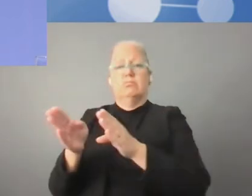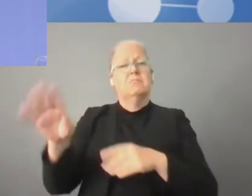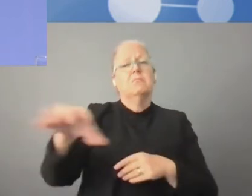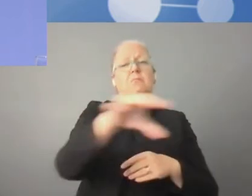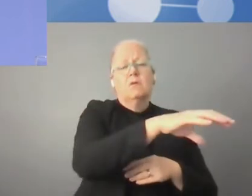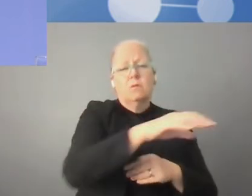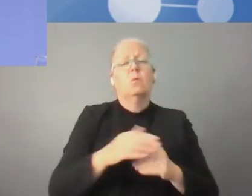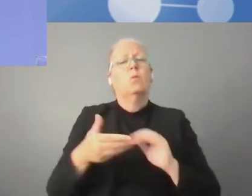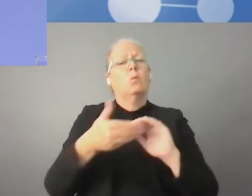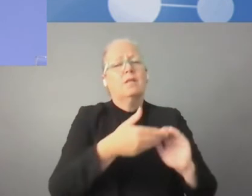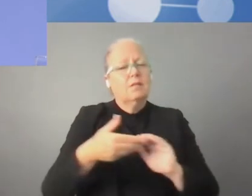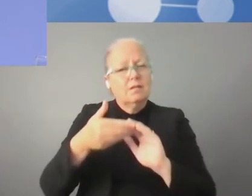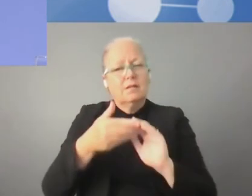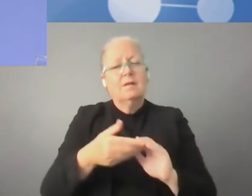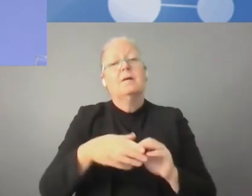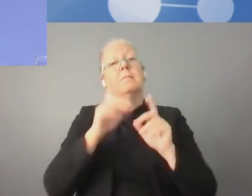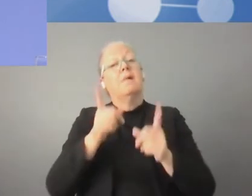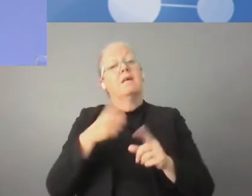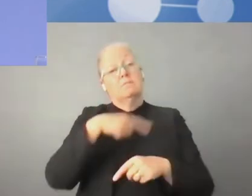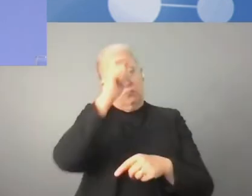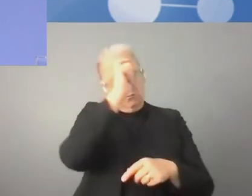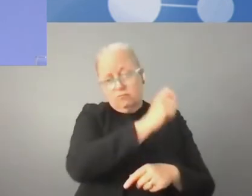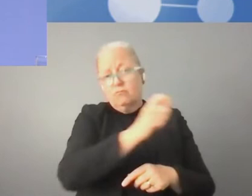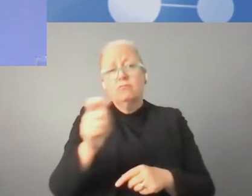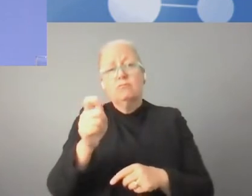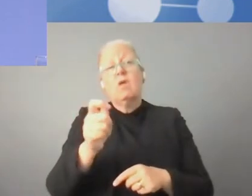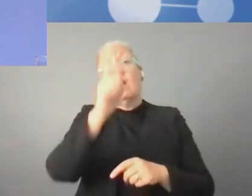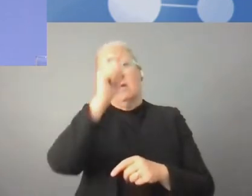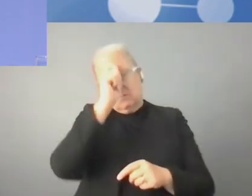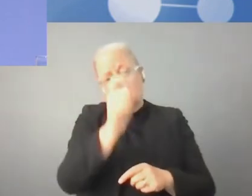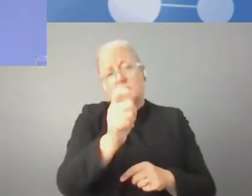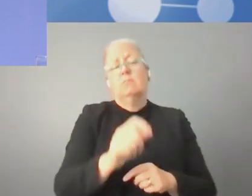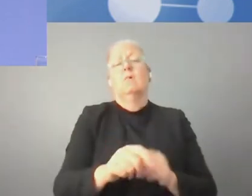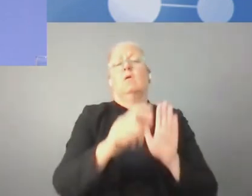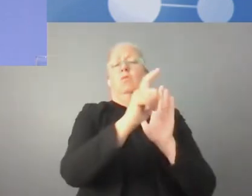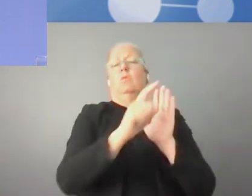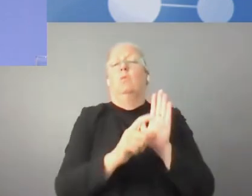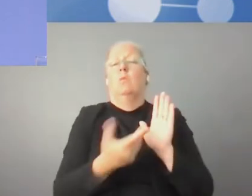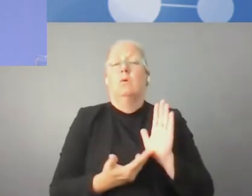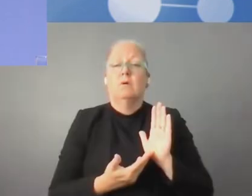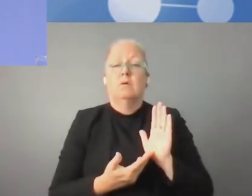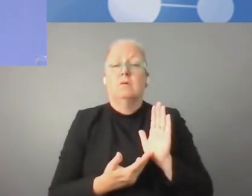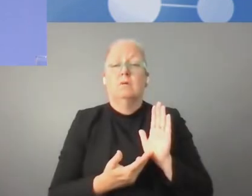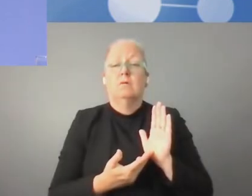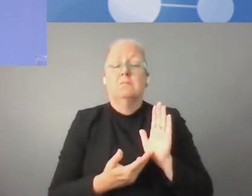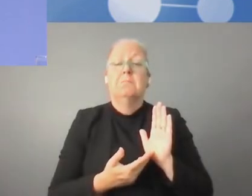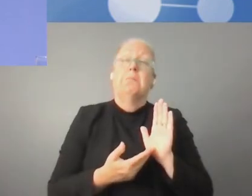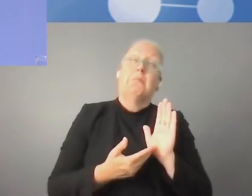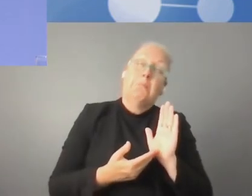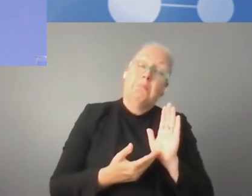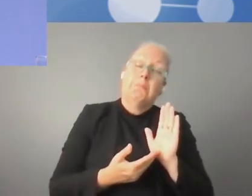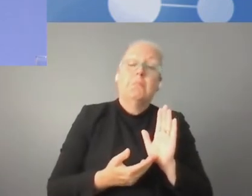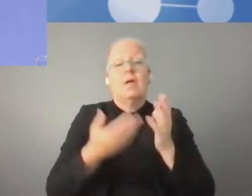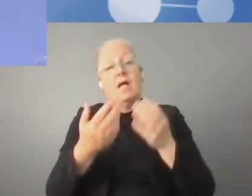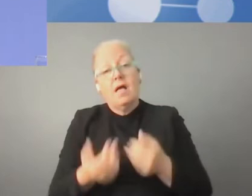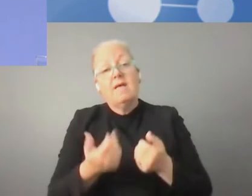这些规定，他们必须要考虑到人权，但是他们也同时